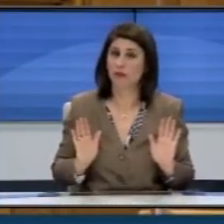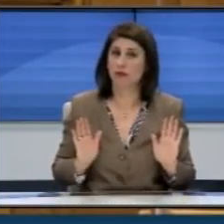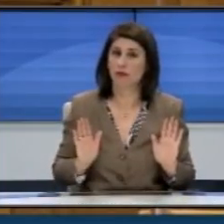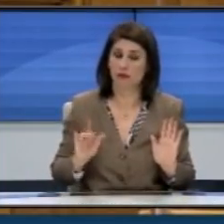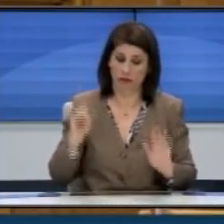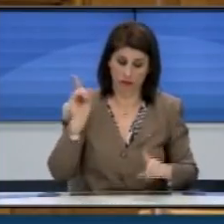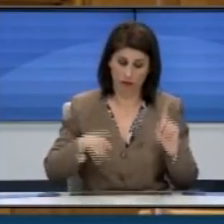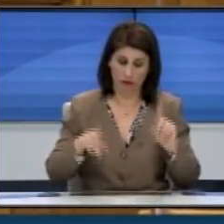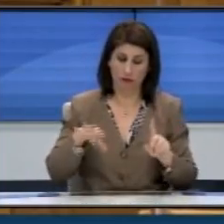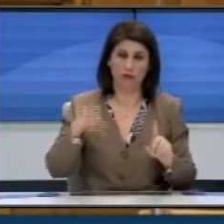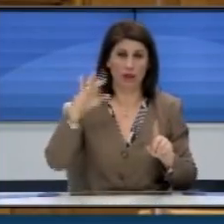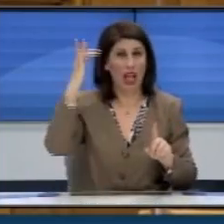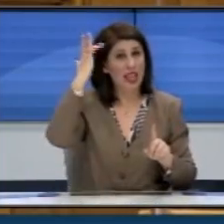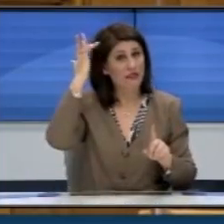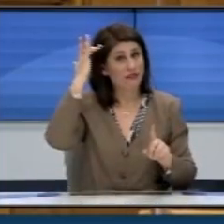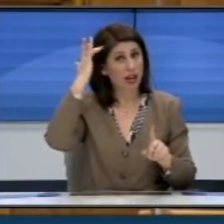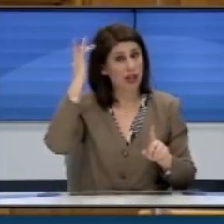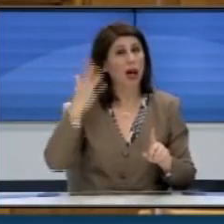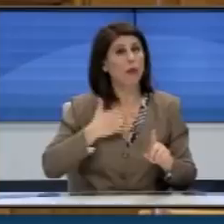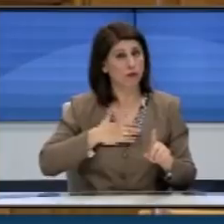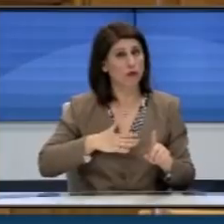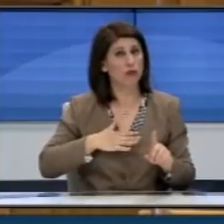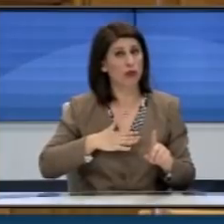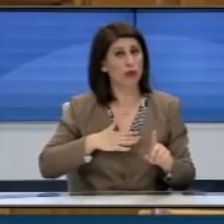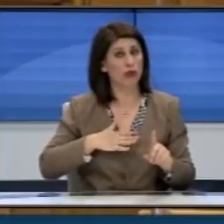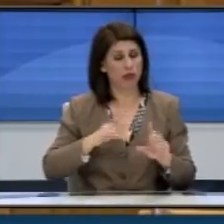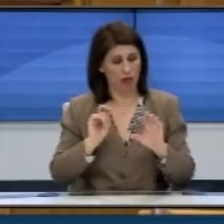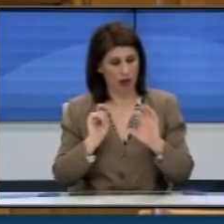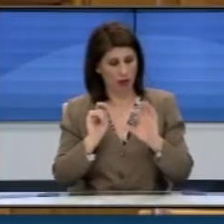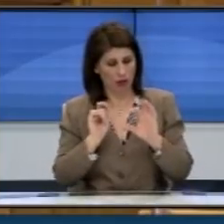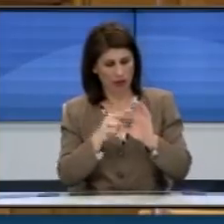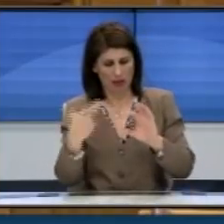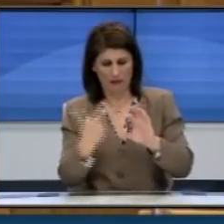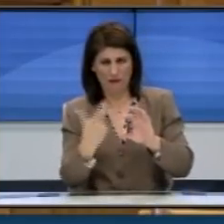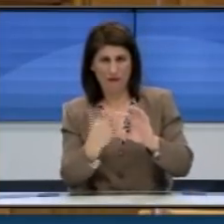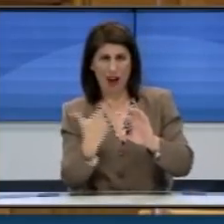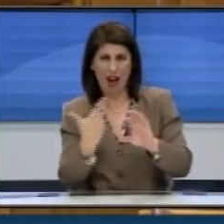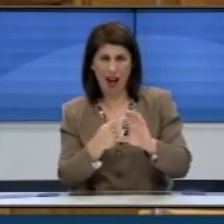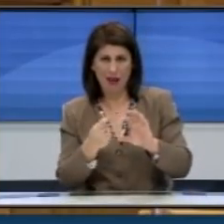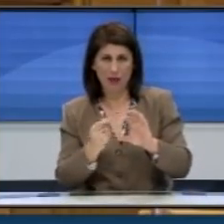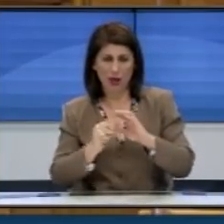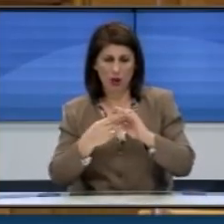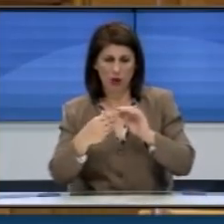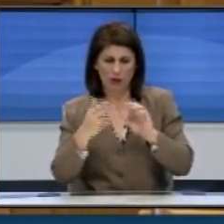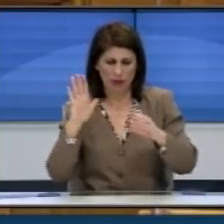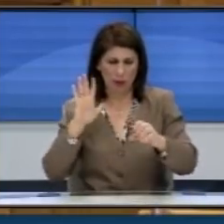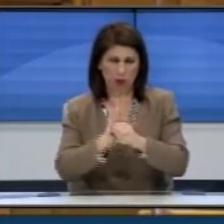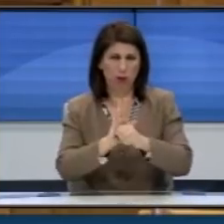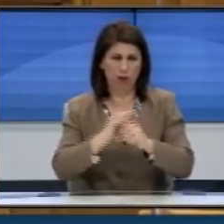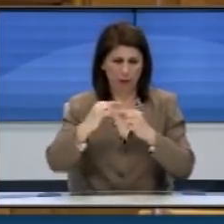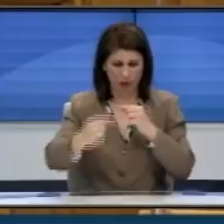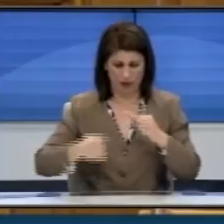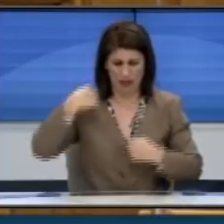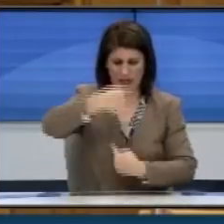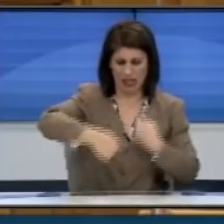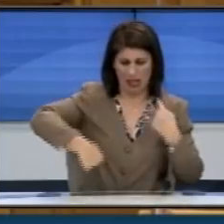τα περιστατικά με τα εγκεφαλικά που χρειάζονται θρομβόληση και μέχρι τώρα πήγαιναν στον Ερυθρό που